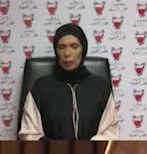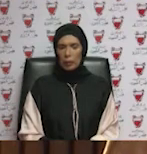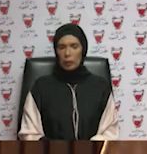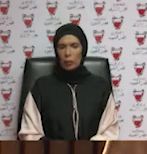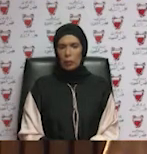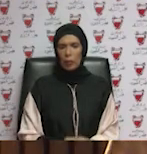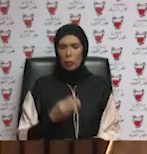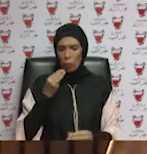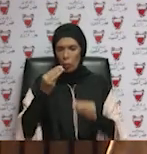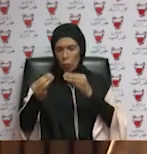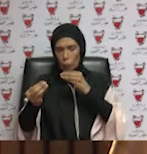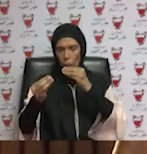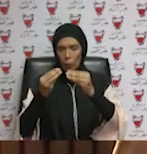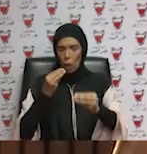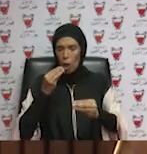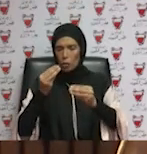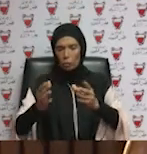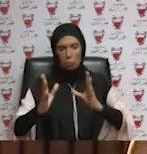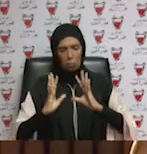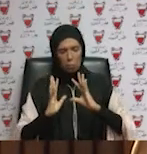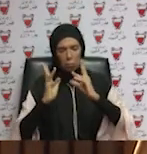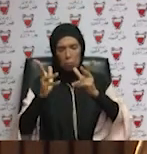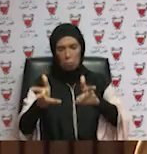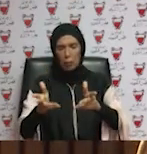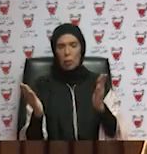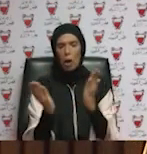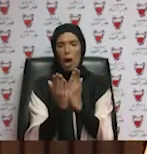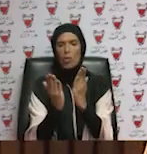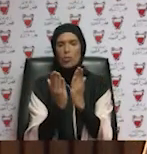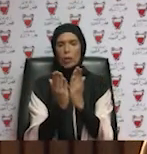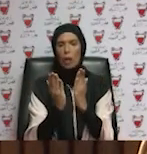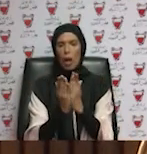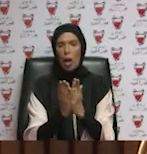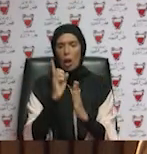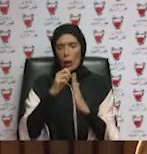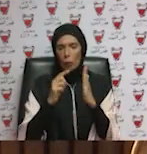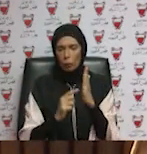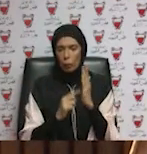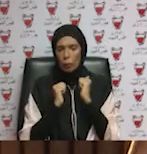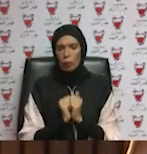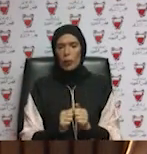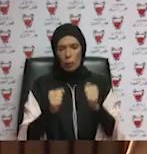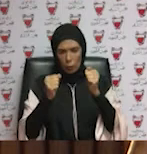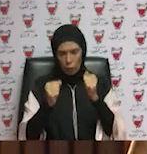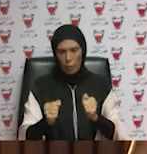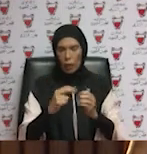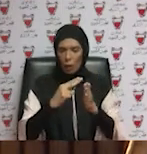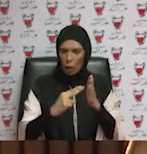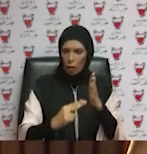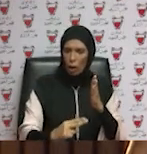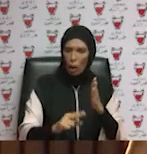في ضوء المناقشات والآراء التي بديت أثناء دراسة مشروع القانون، فإن اللجنة توصي بالآتي: التمسك بالقرار